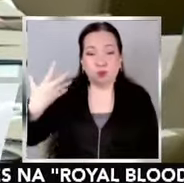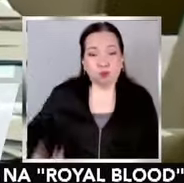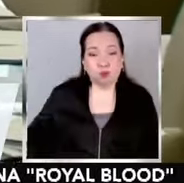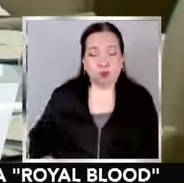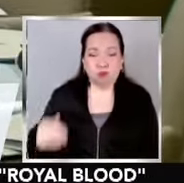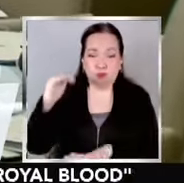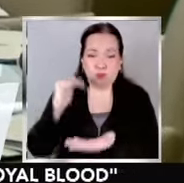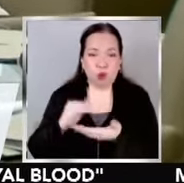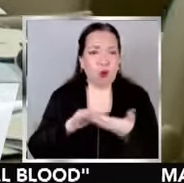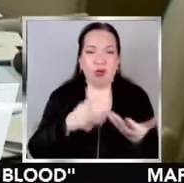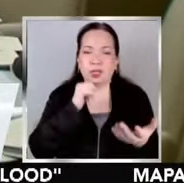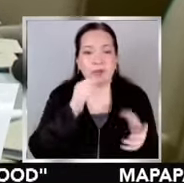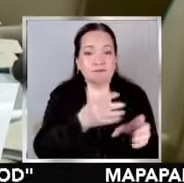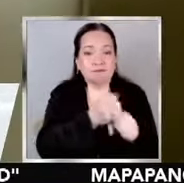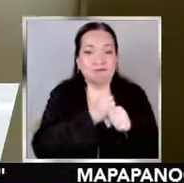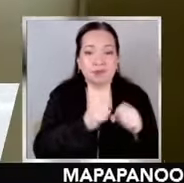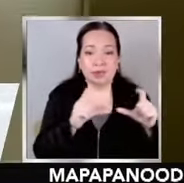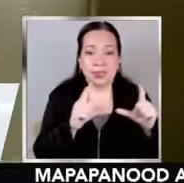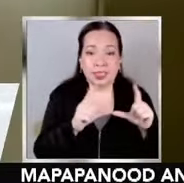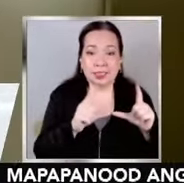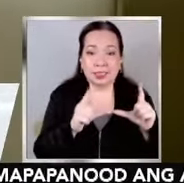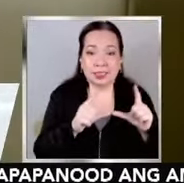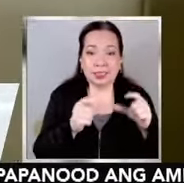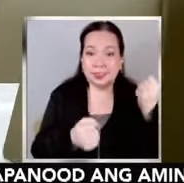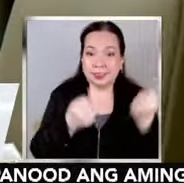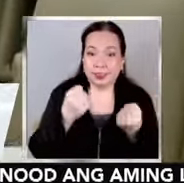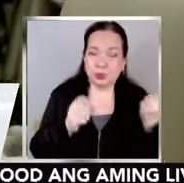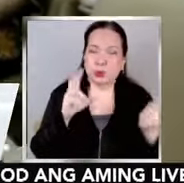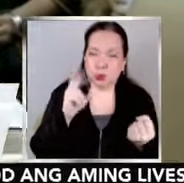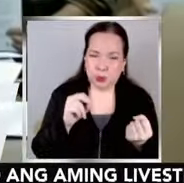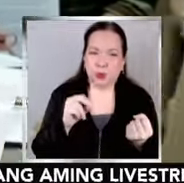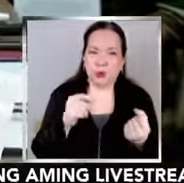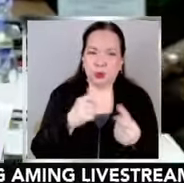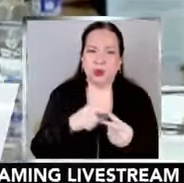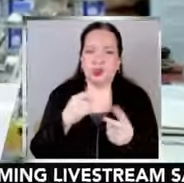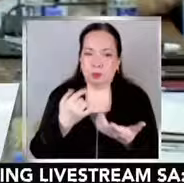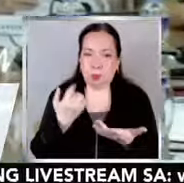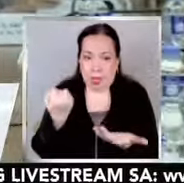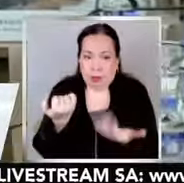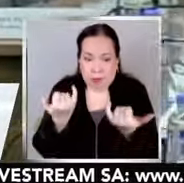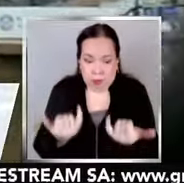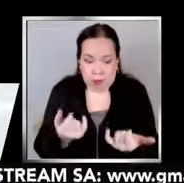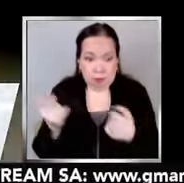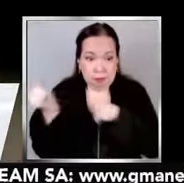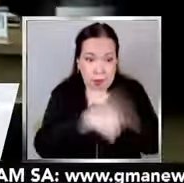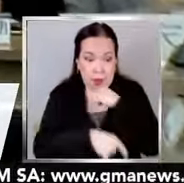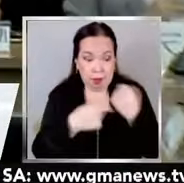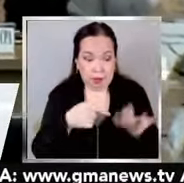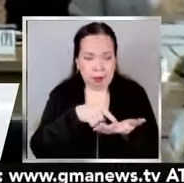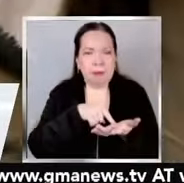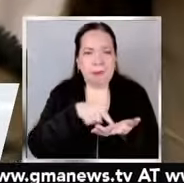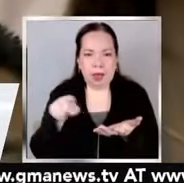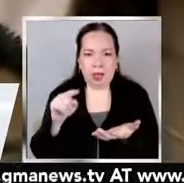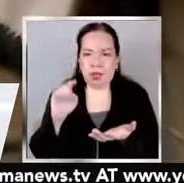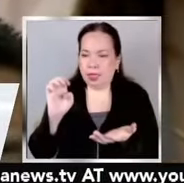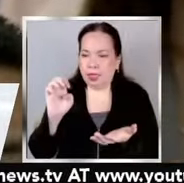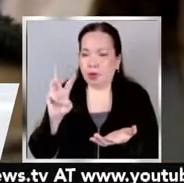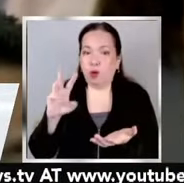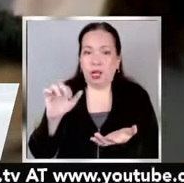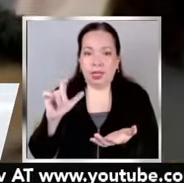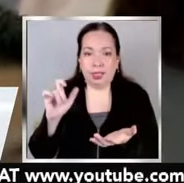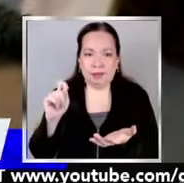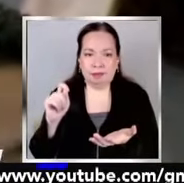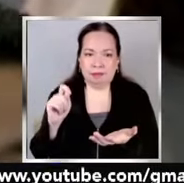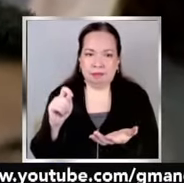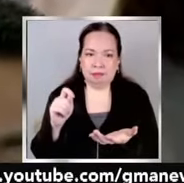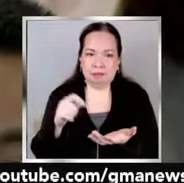driver's license ng mahuhuling motorista. Pwede na rin magbayad ora mismo sa pamamagitan ng e-wallet gamit ang device. Maaring 28